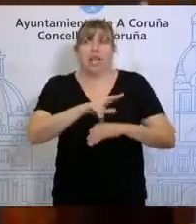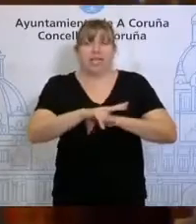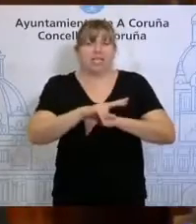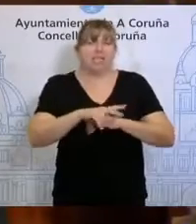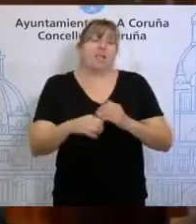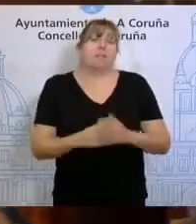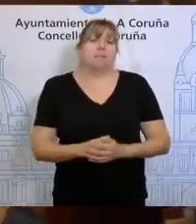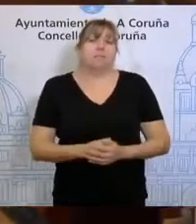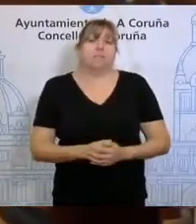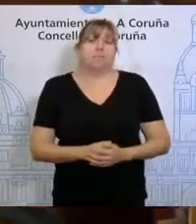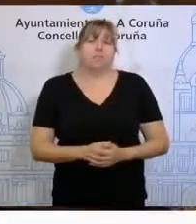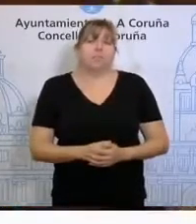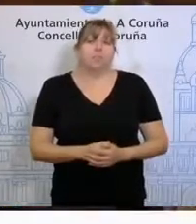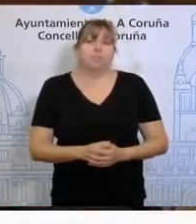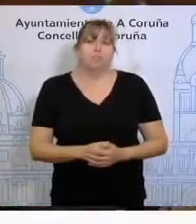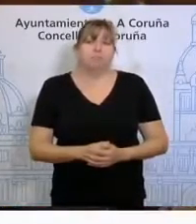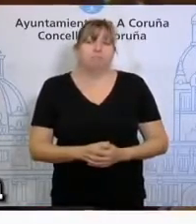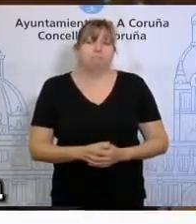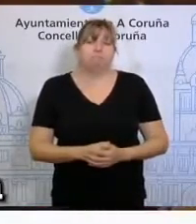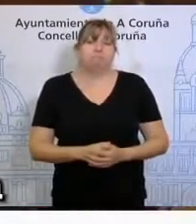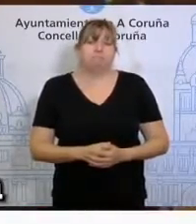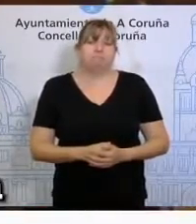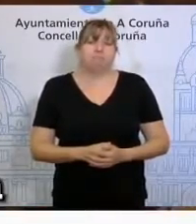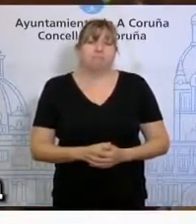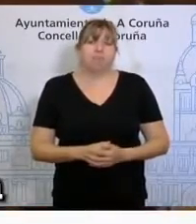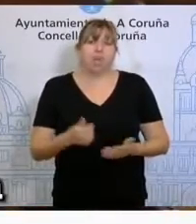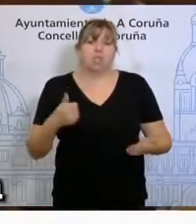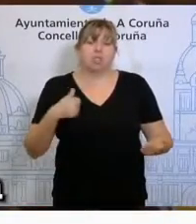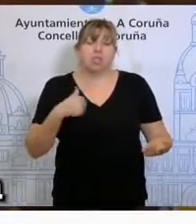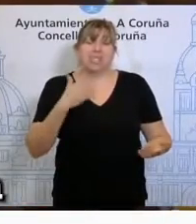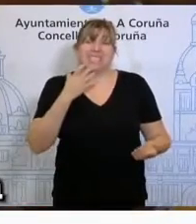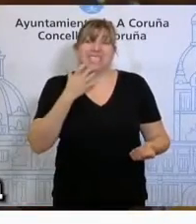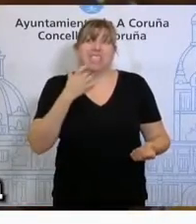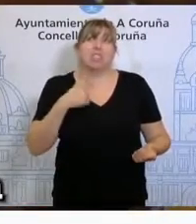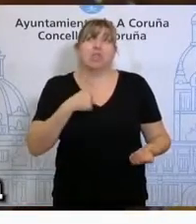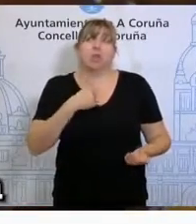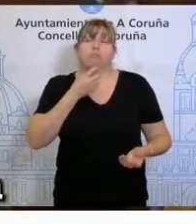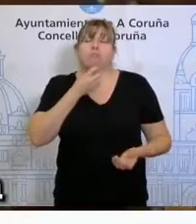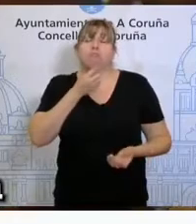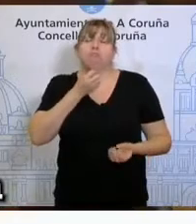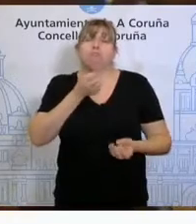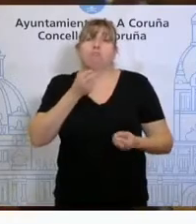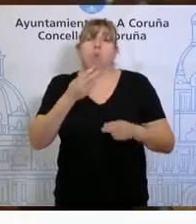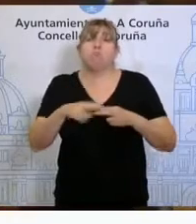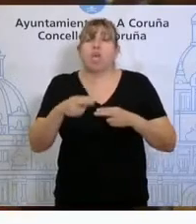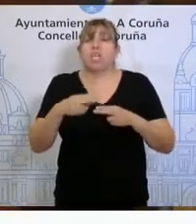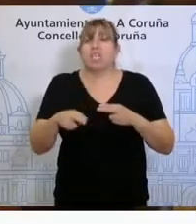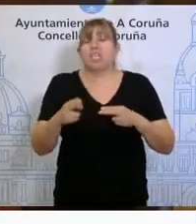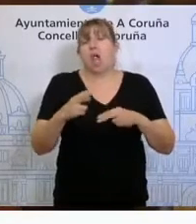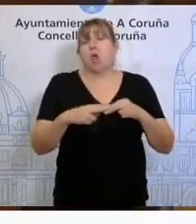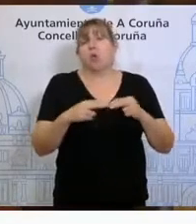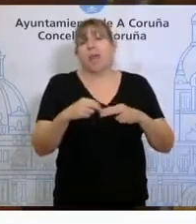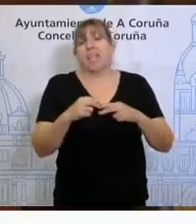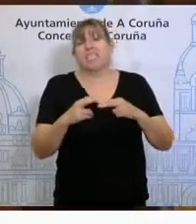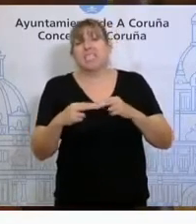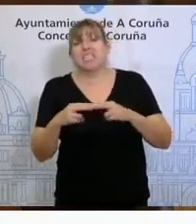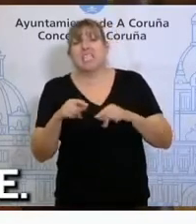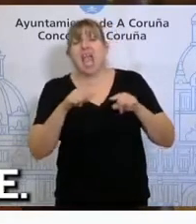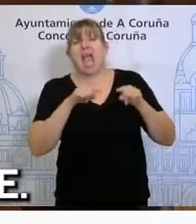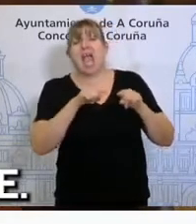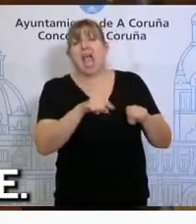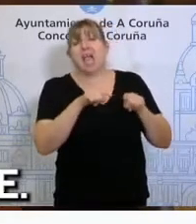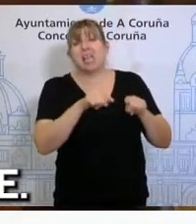Creo que non revelo ningún segredo se digo que é na política urbanística onde radican